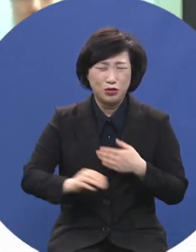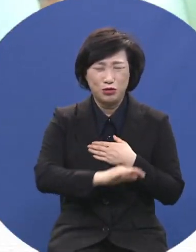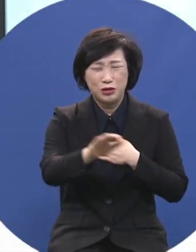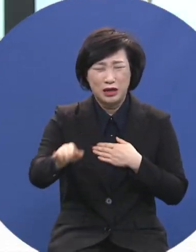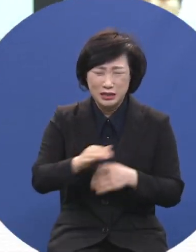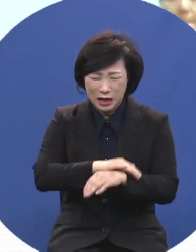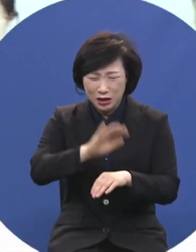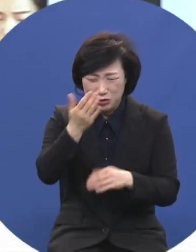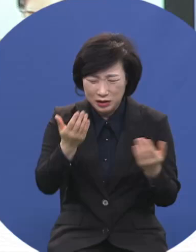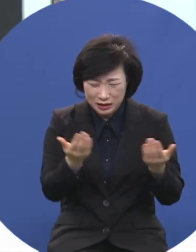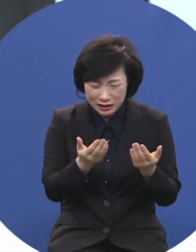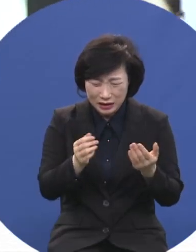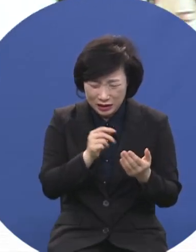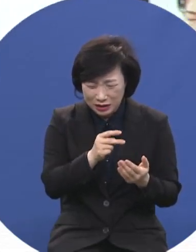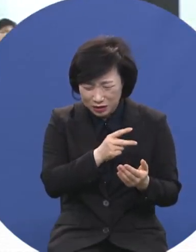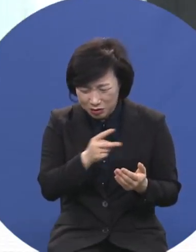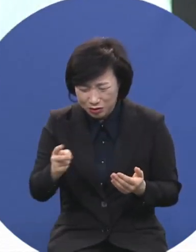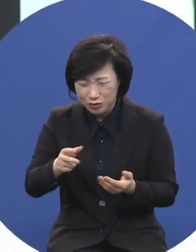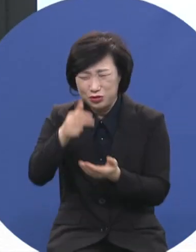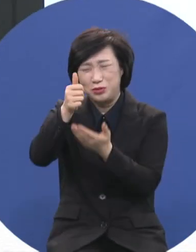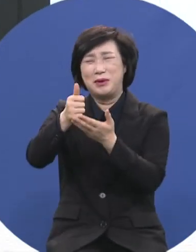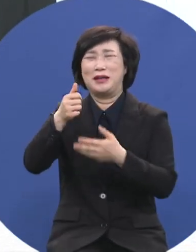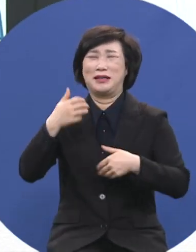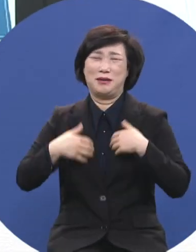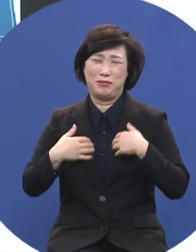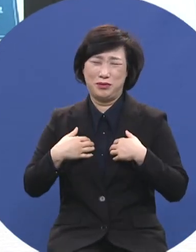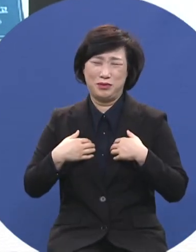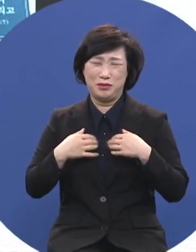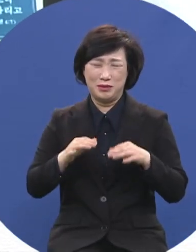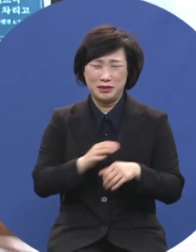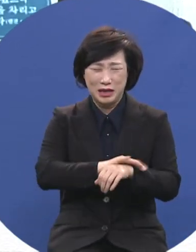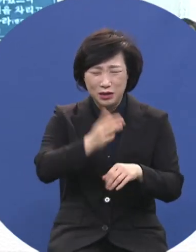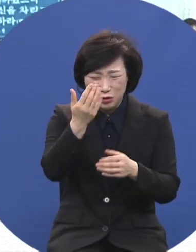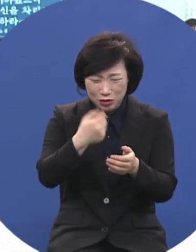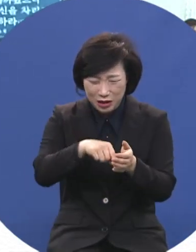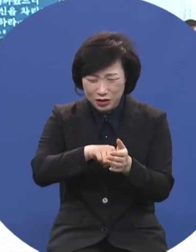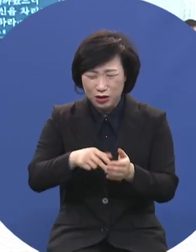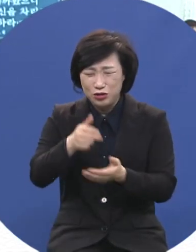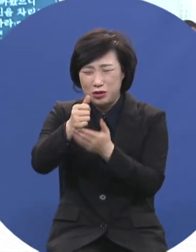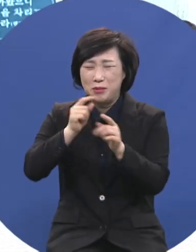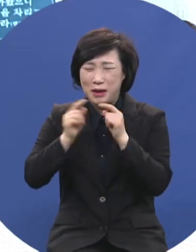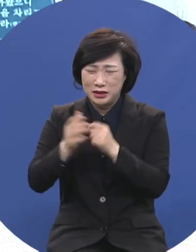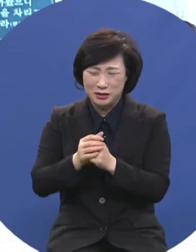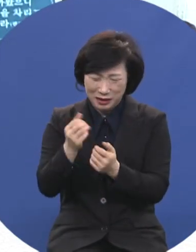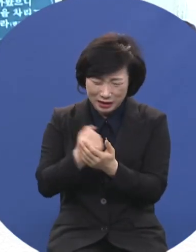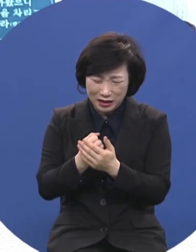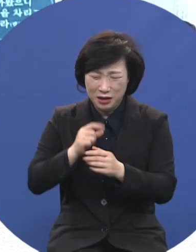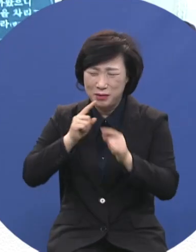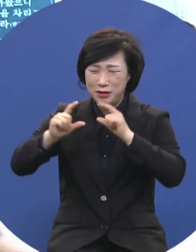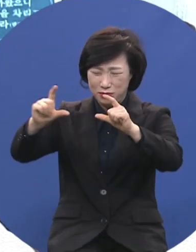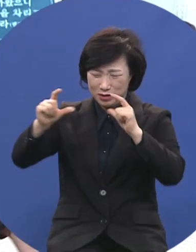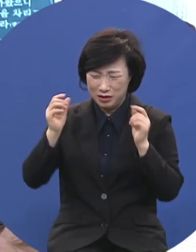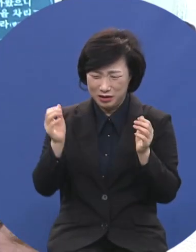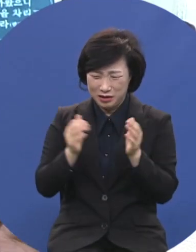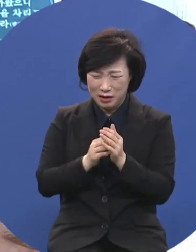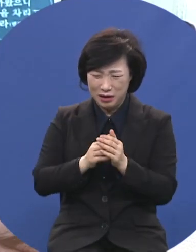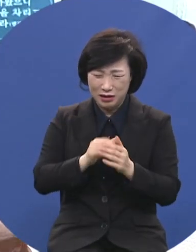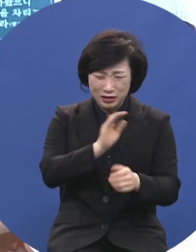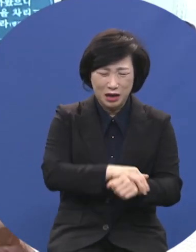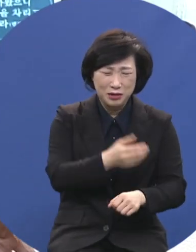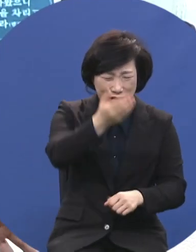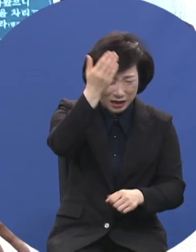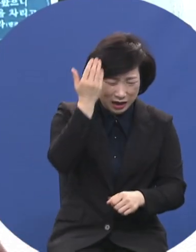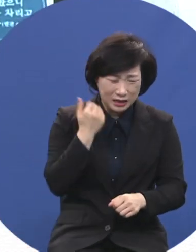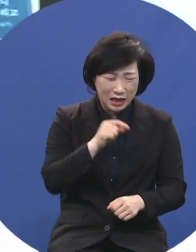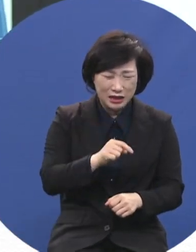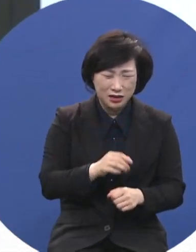잘 되는 것이 주님의 기쁨이시기에 잘 되라고 이렇게 말씀으로 애타게 말하고, 잘못된